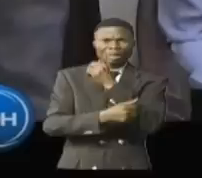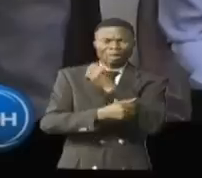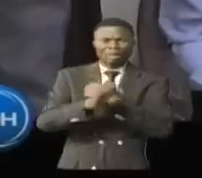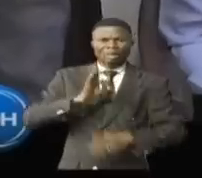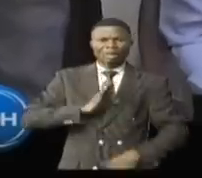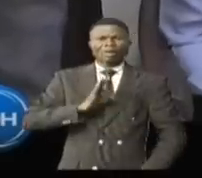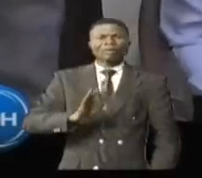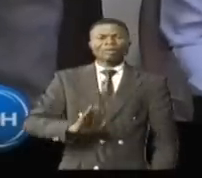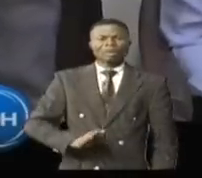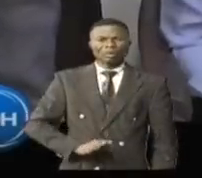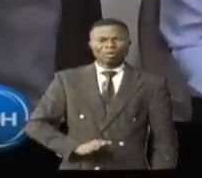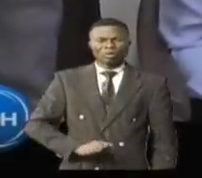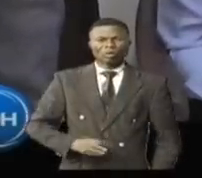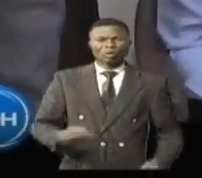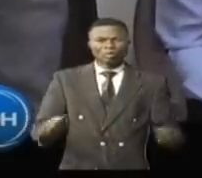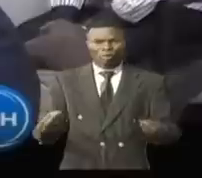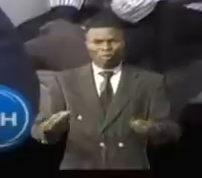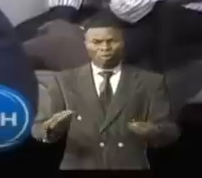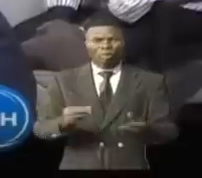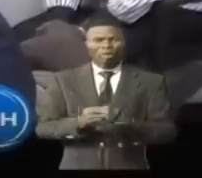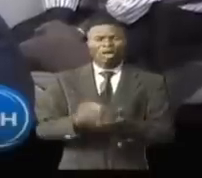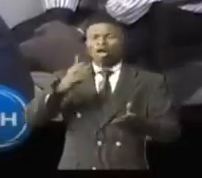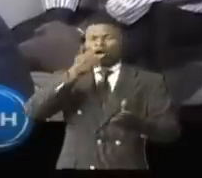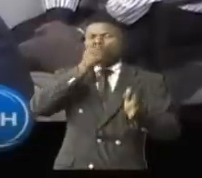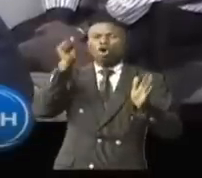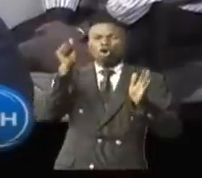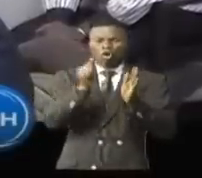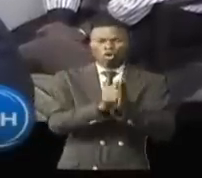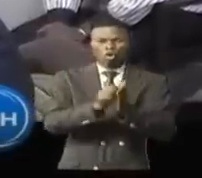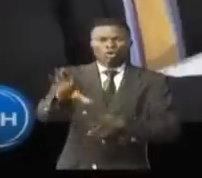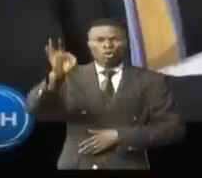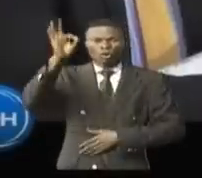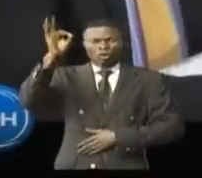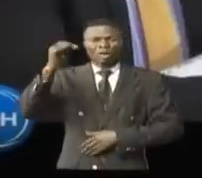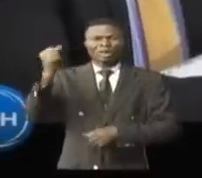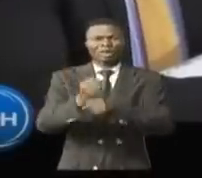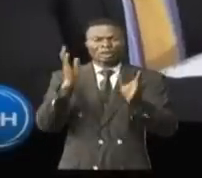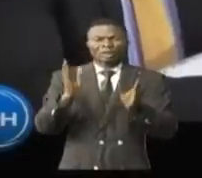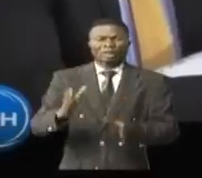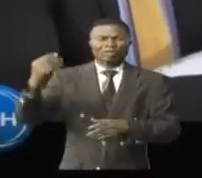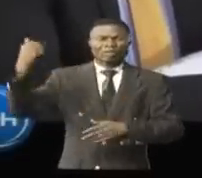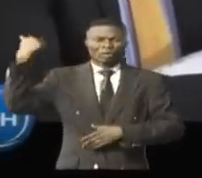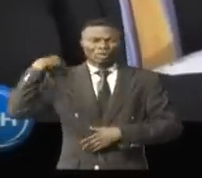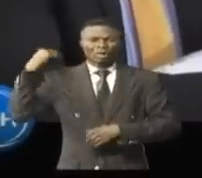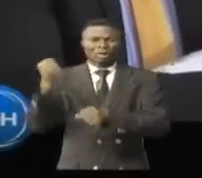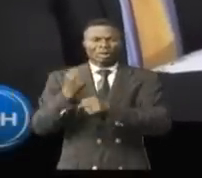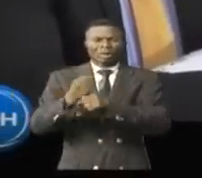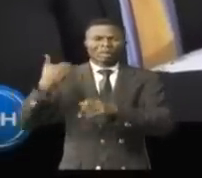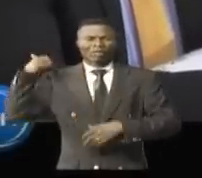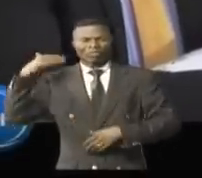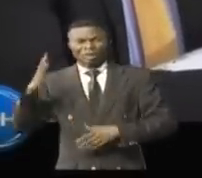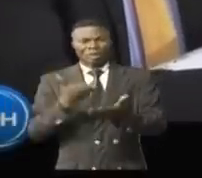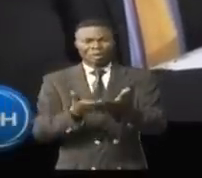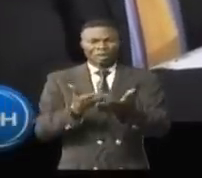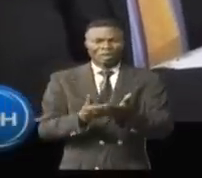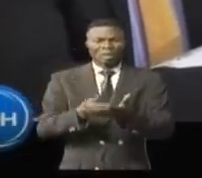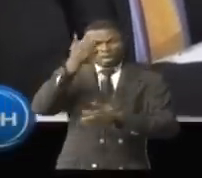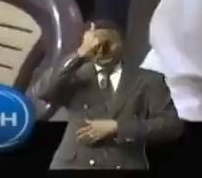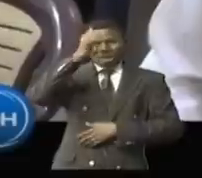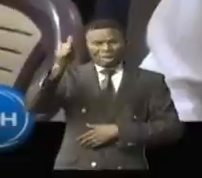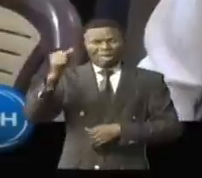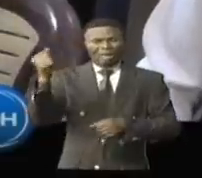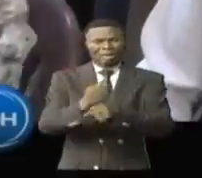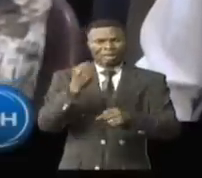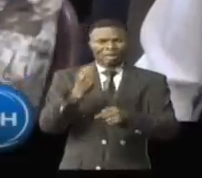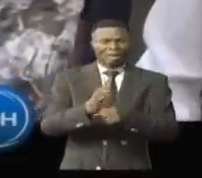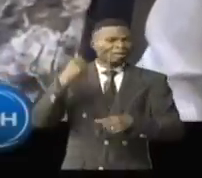Félix Antoine Tshisekedi Tshilombo, de l'ordonnance portant nomination des agents de carrière de service public de l'État aux grades et fonctions